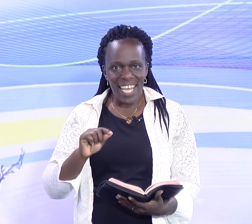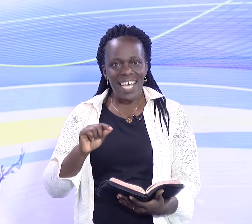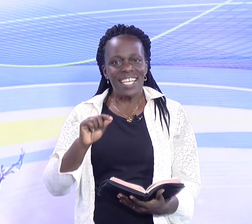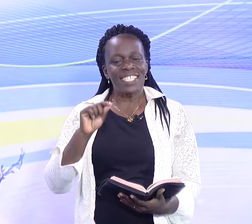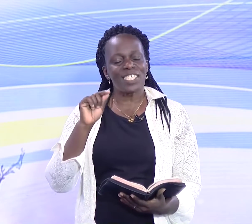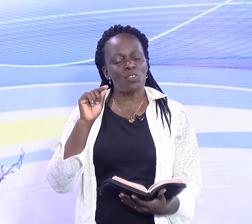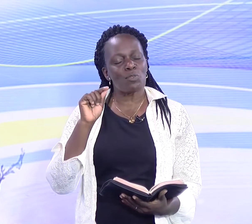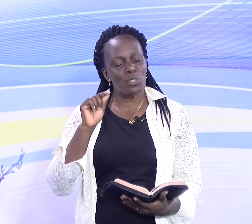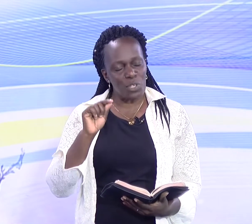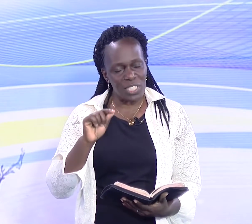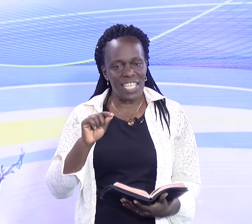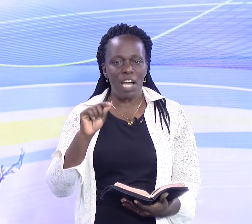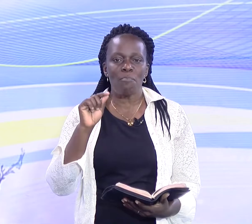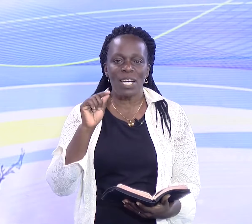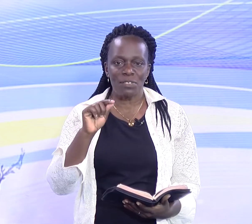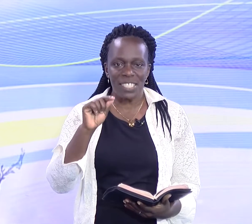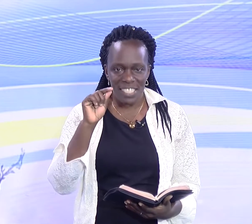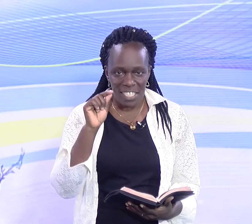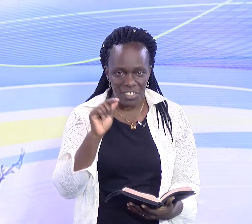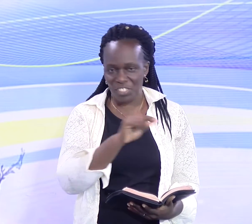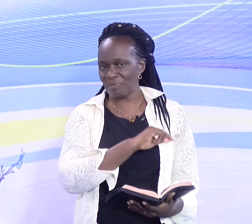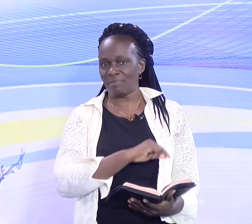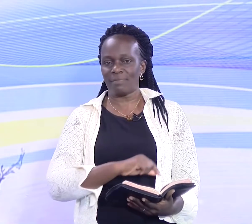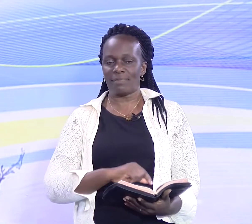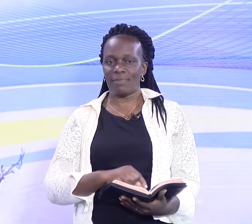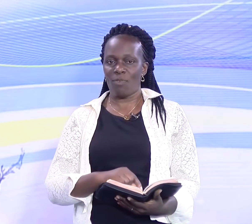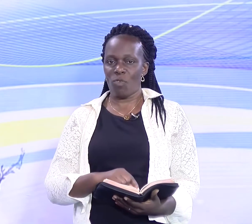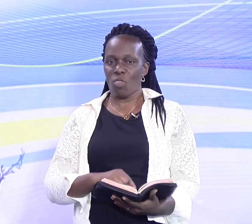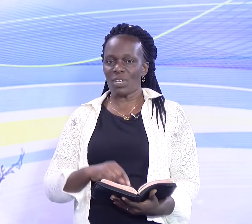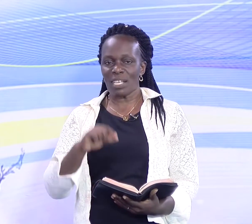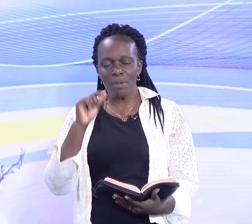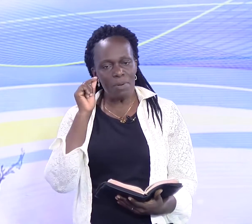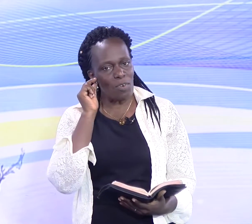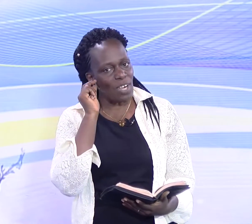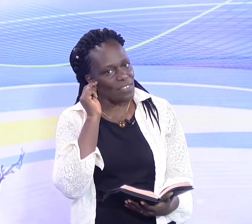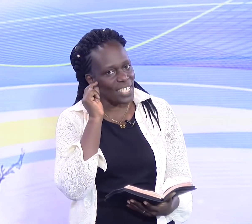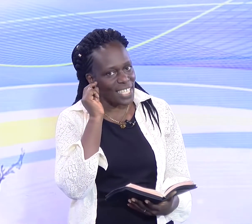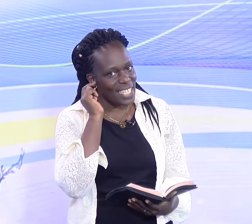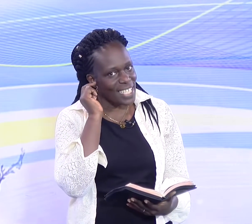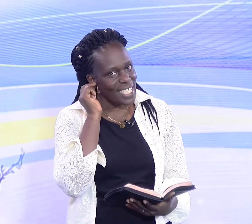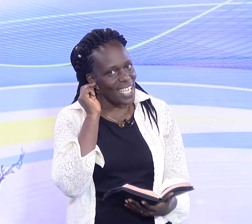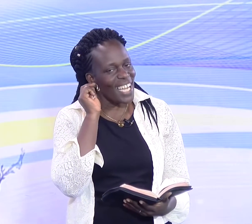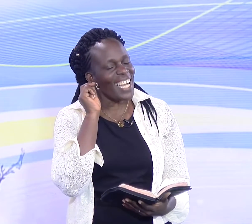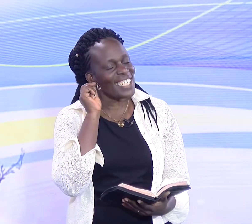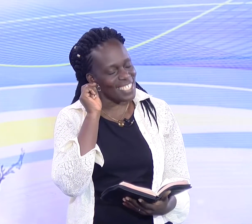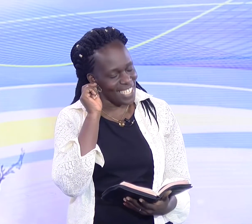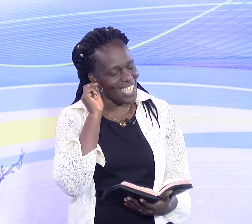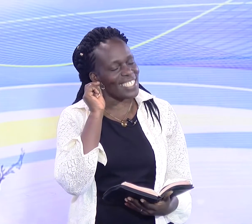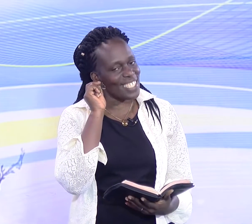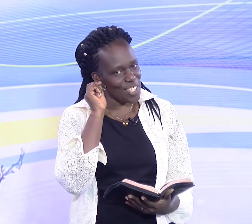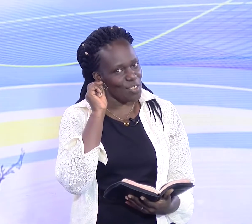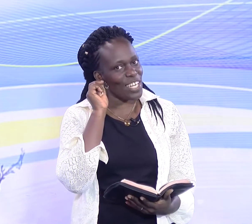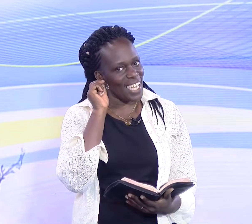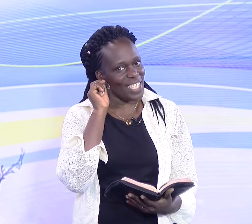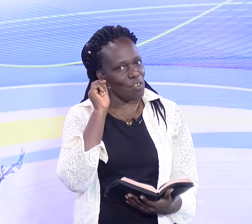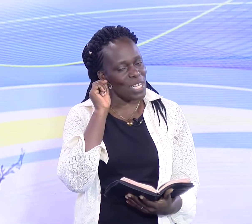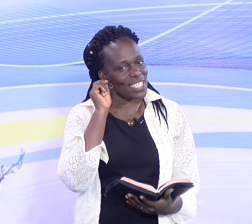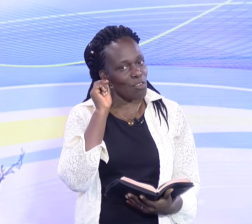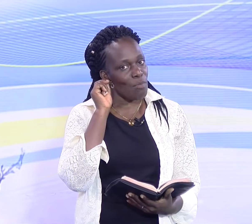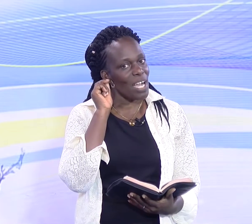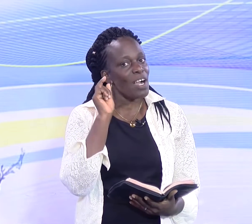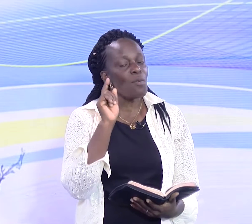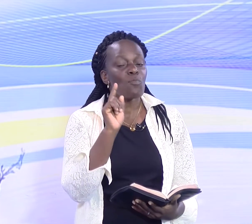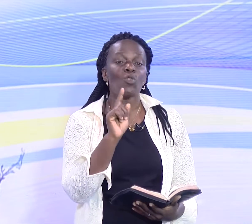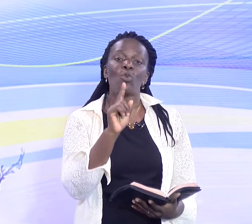Nitamuita siku zote ambazo nitaishi. Kwa sababu Mungu alifanya nini? Alitega sikio lake.